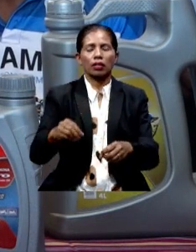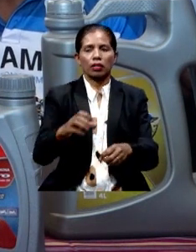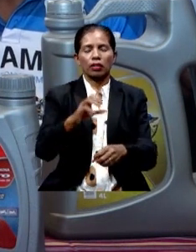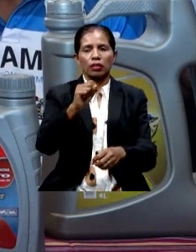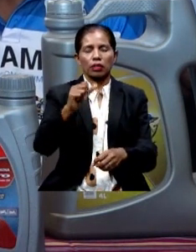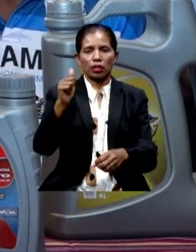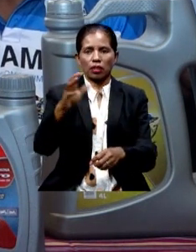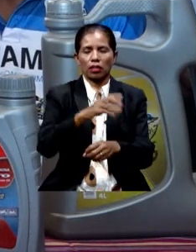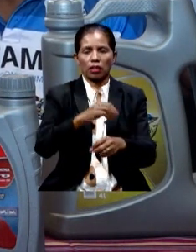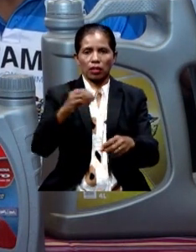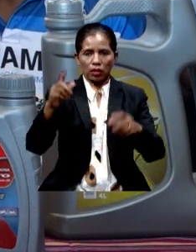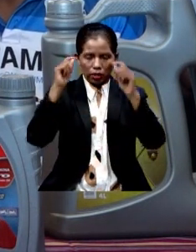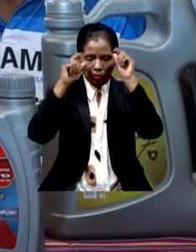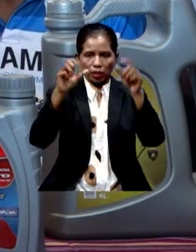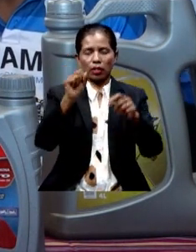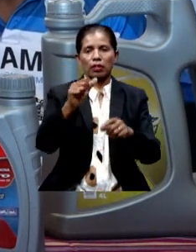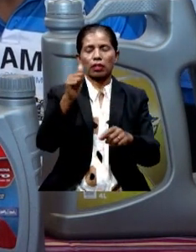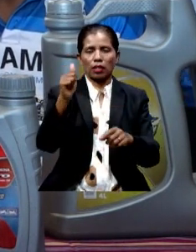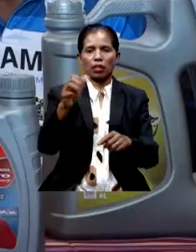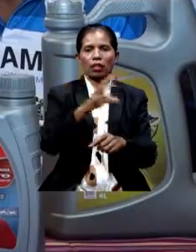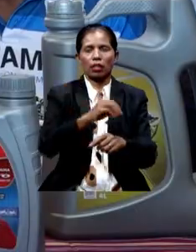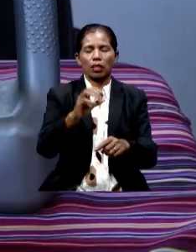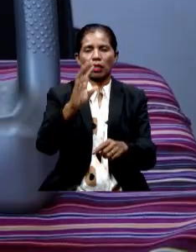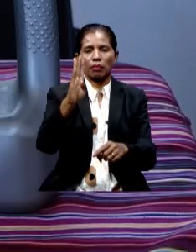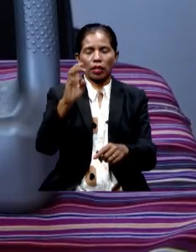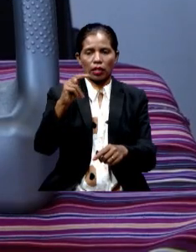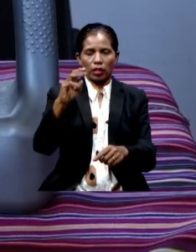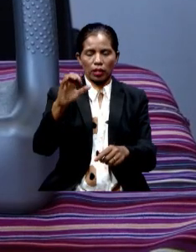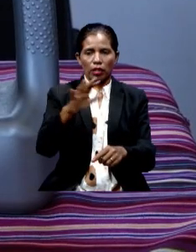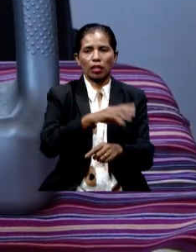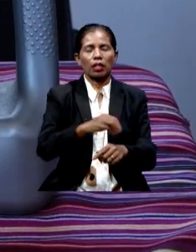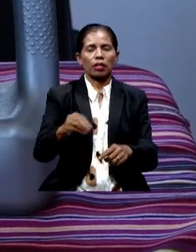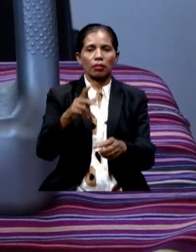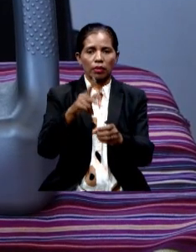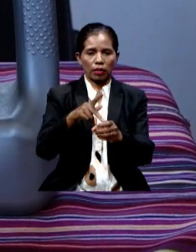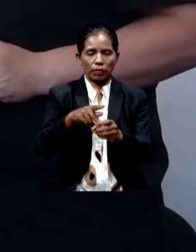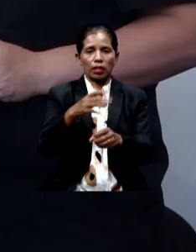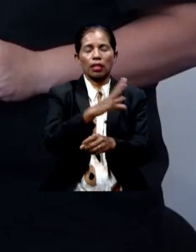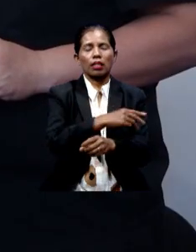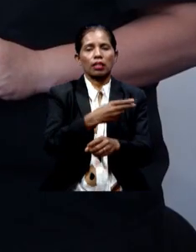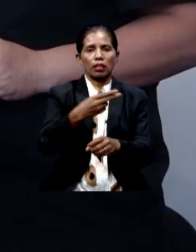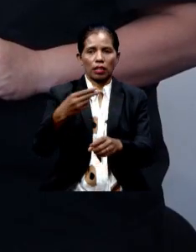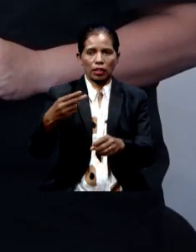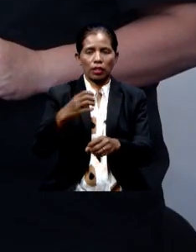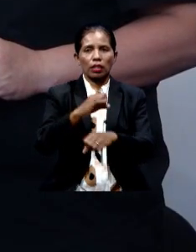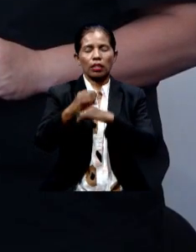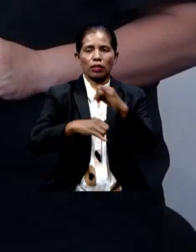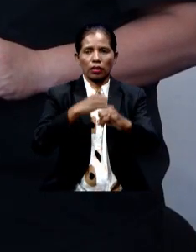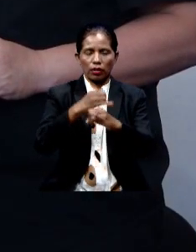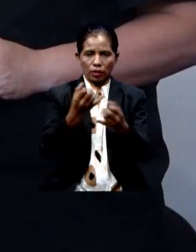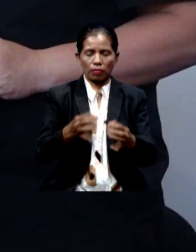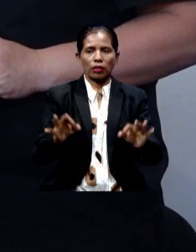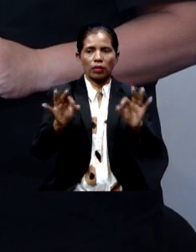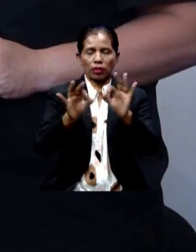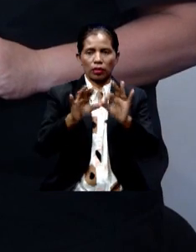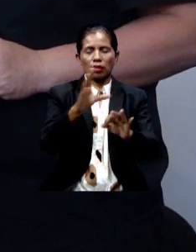Pertamina Internasional Timor SA Beni Hartu Wijay HTT Pertamina Internasional Timor SA sai patrocinador principal ba